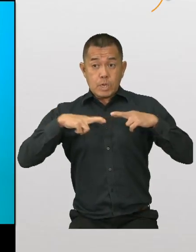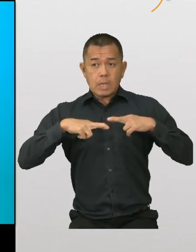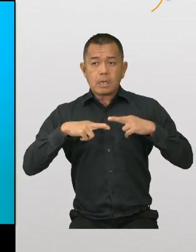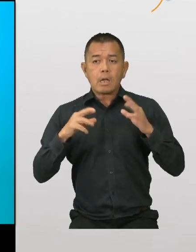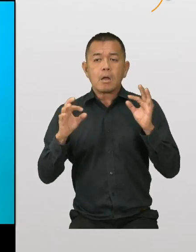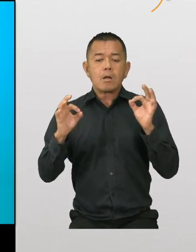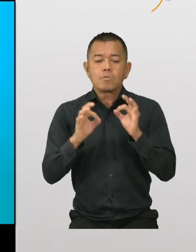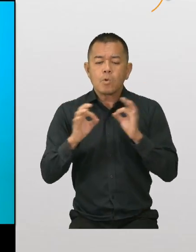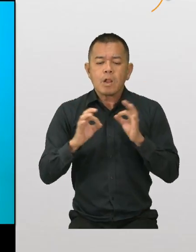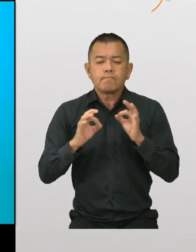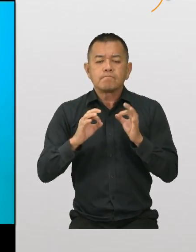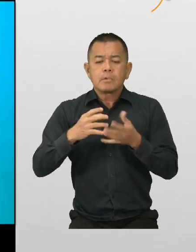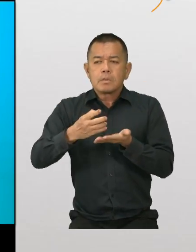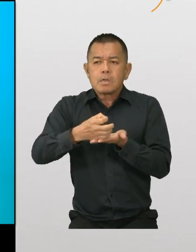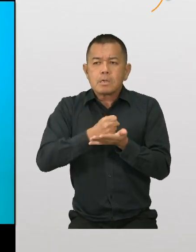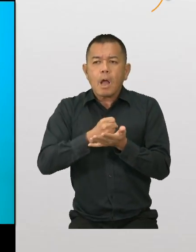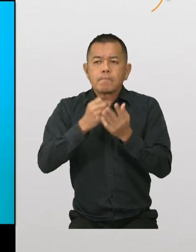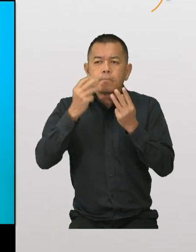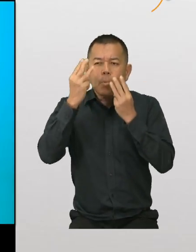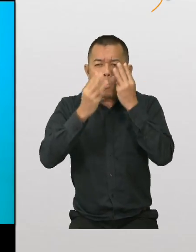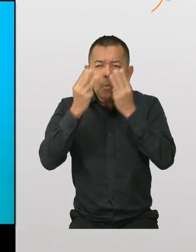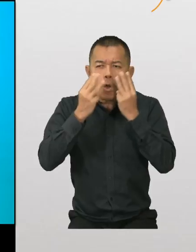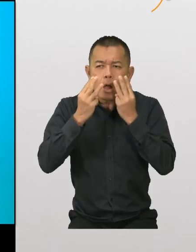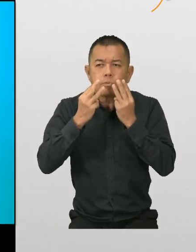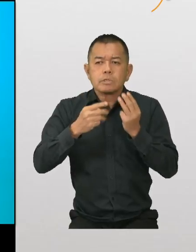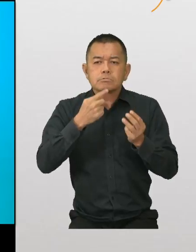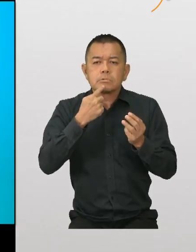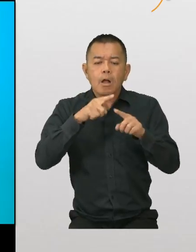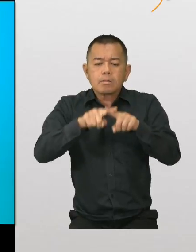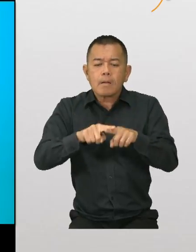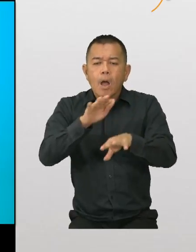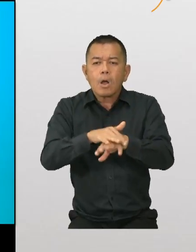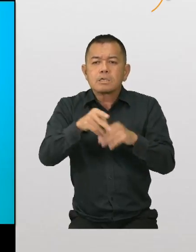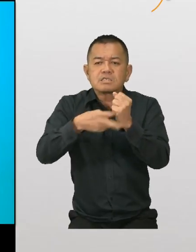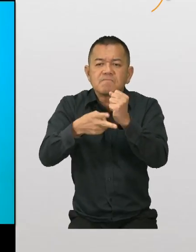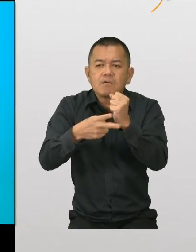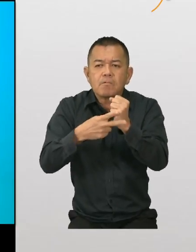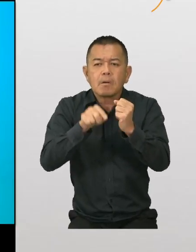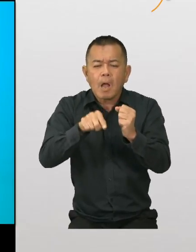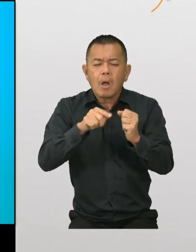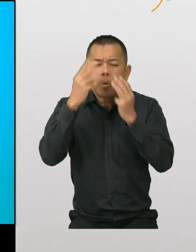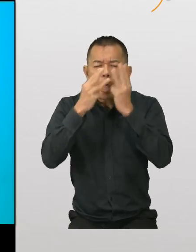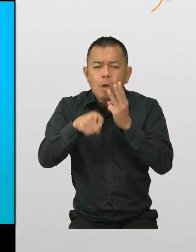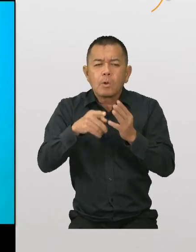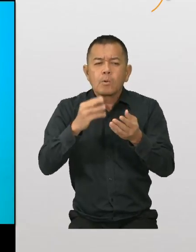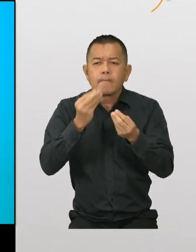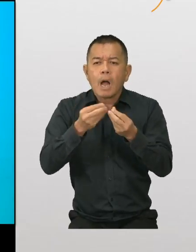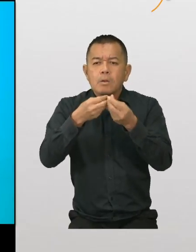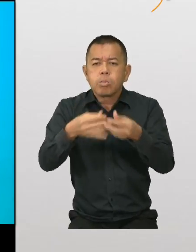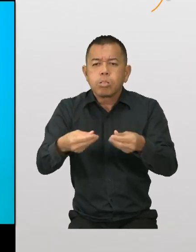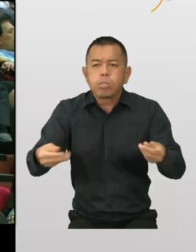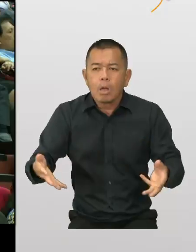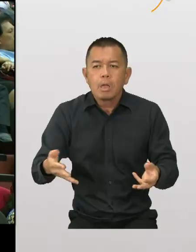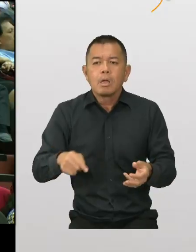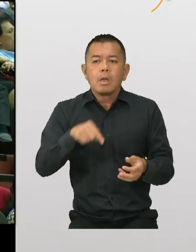out. 因此对这些人来说 Therefore, for these Singaporeans, when prices increase, any kind of increase, no matter how small or big,